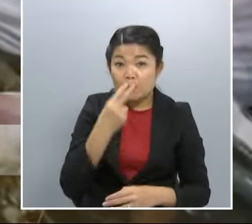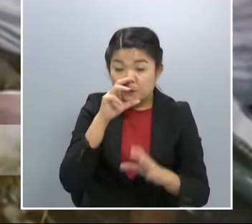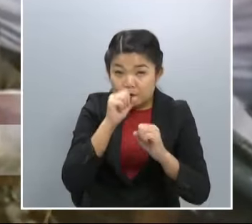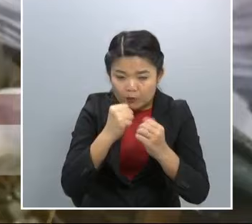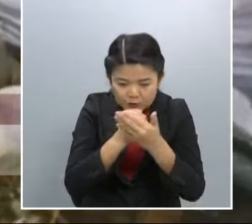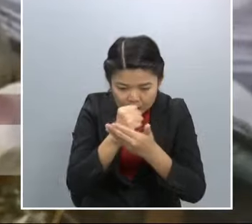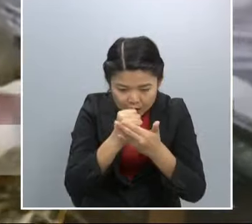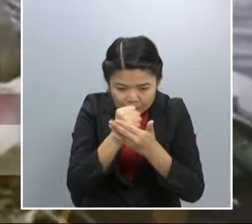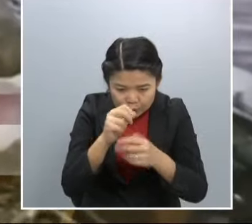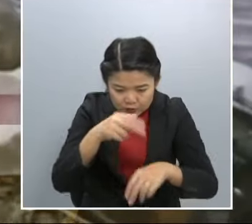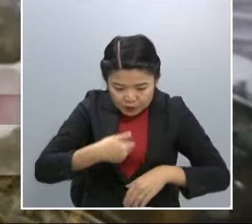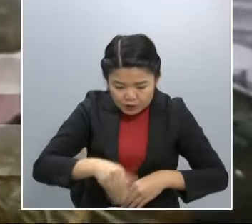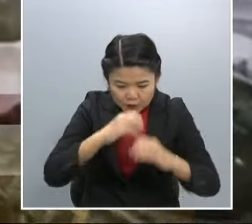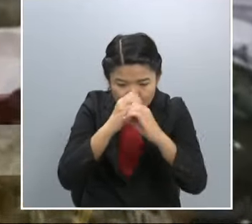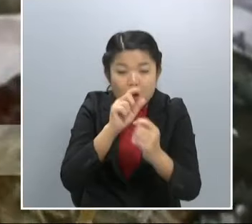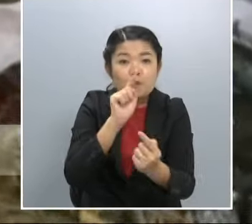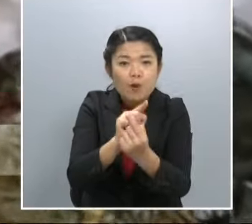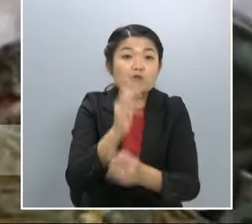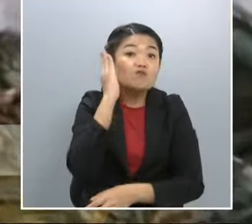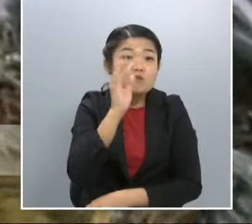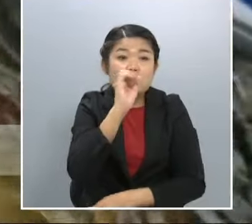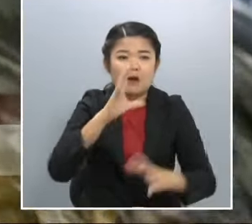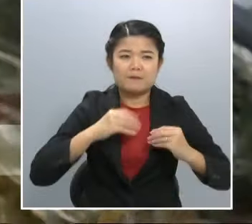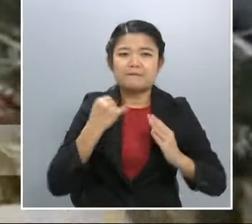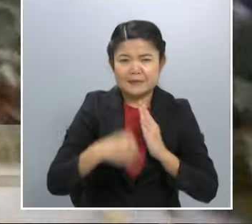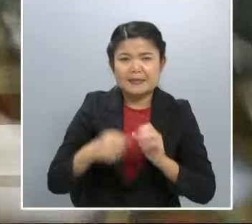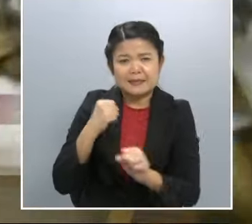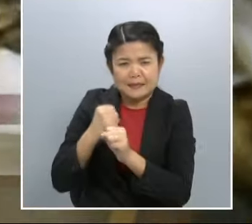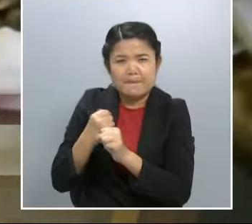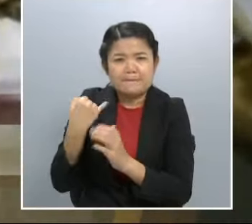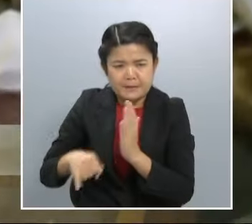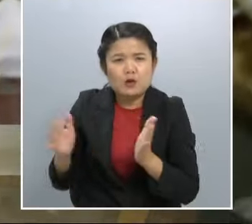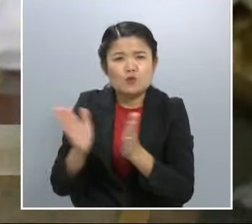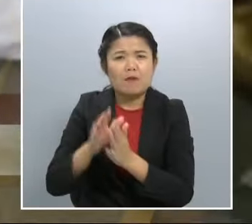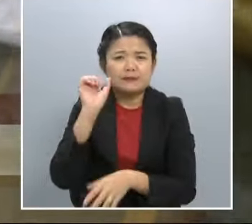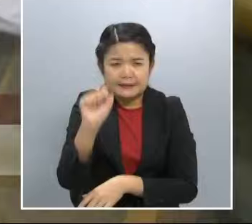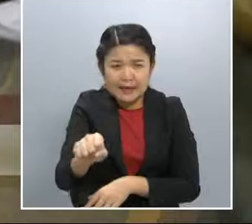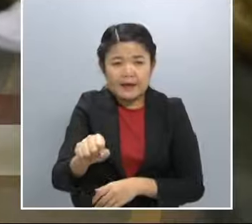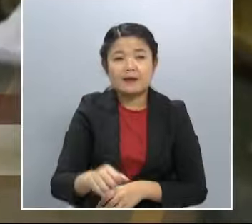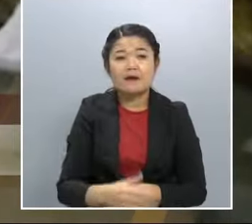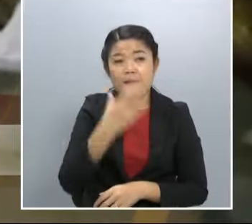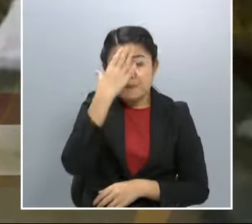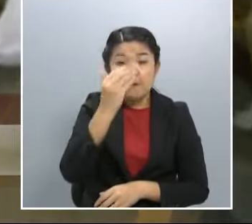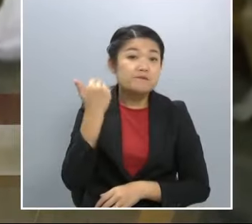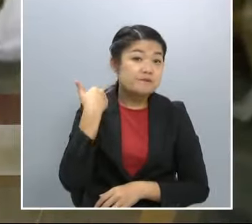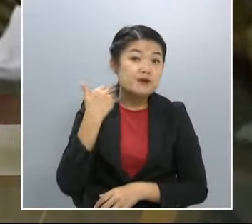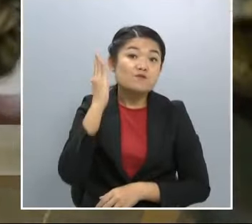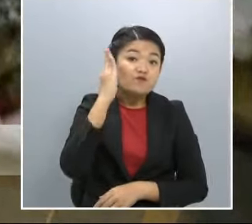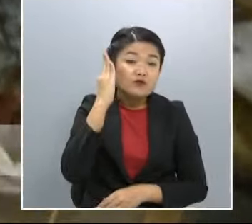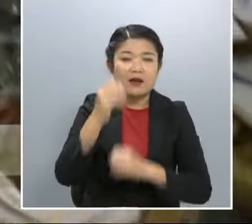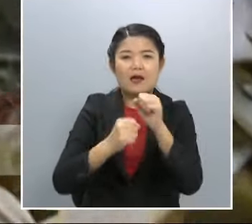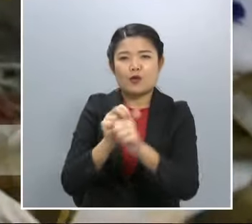ร่างกายของทั้งคู่ในธันวารับสารภาพว่าร่วมก่อเหตุจริงโดยระบุว่ามีนายหำอายุ